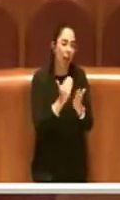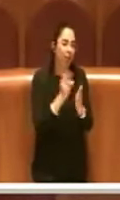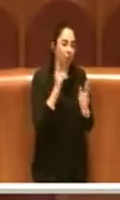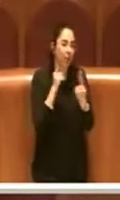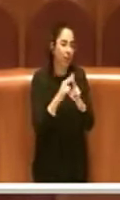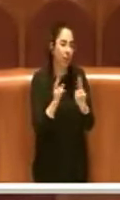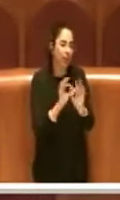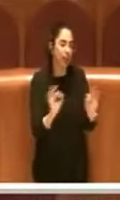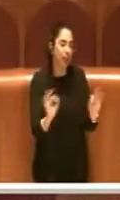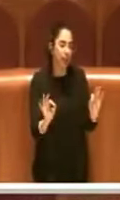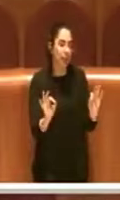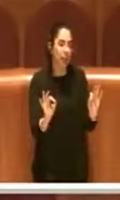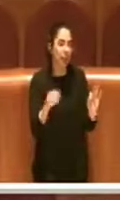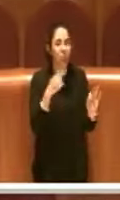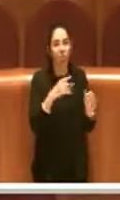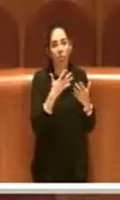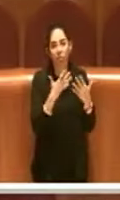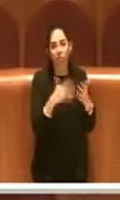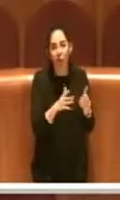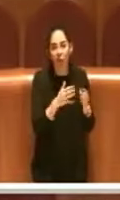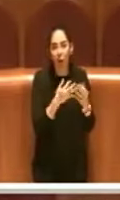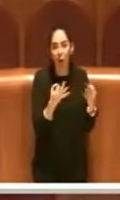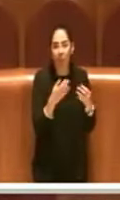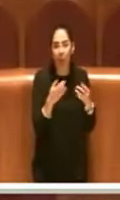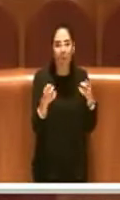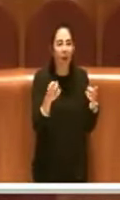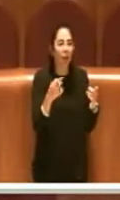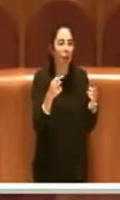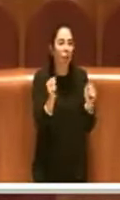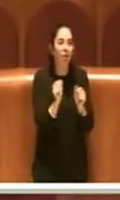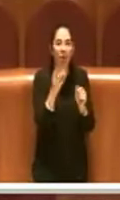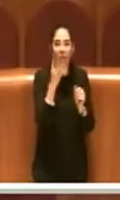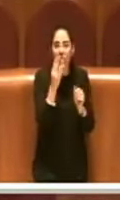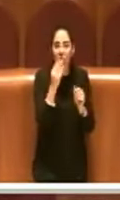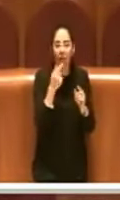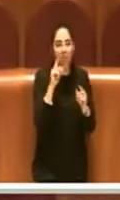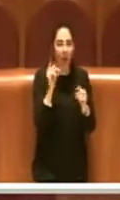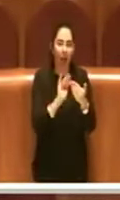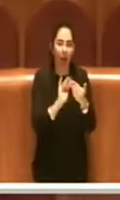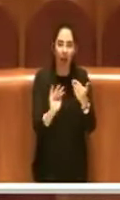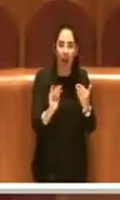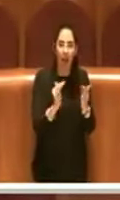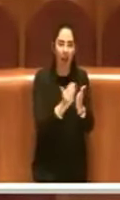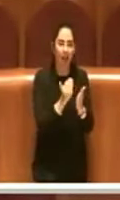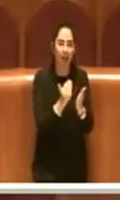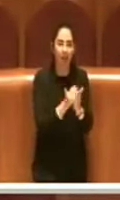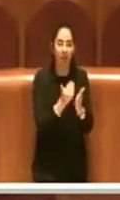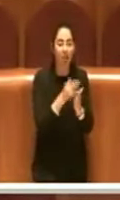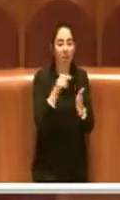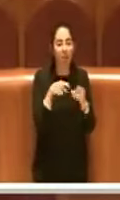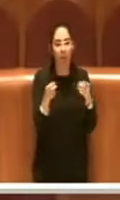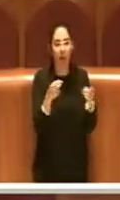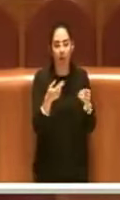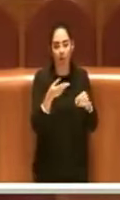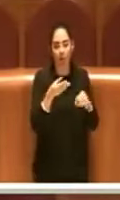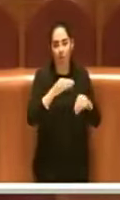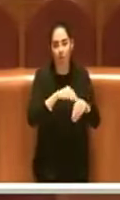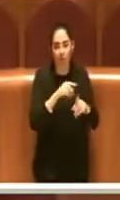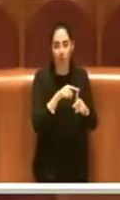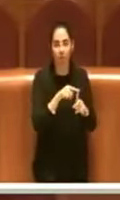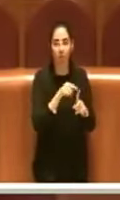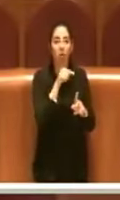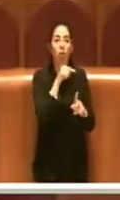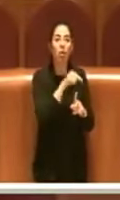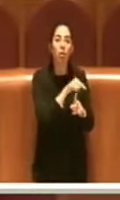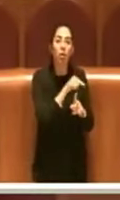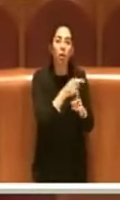igiene quotidiana durante periodi ordinari, in questo momento sicuramente ancora di più, coprirsi bocca e